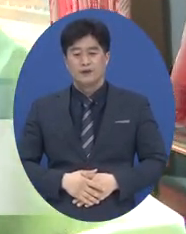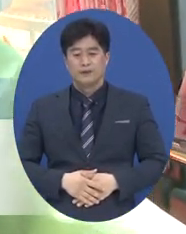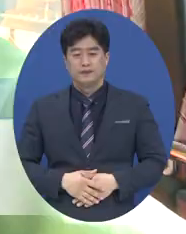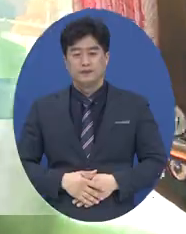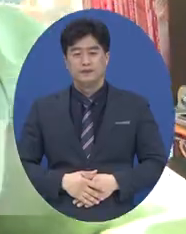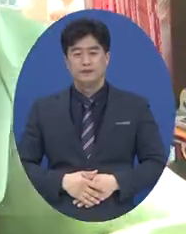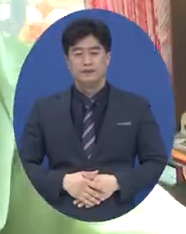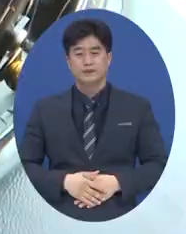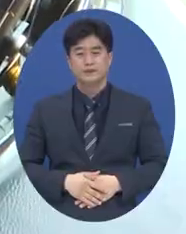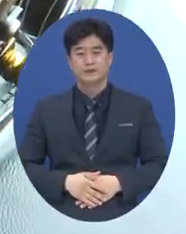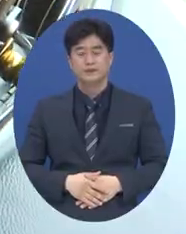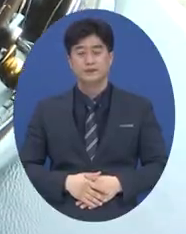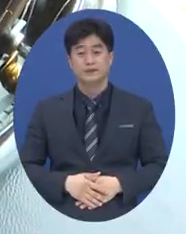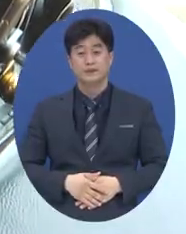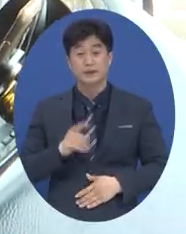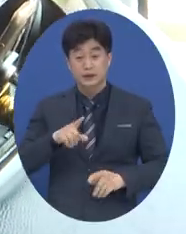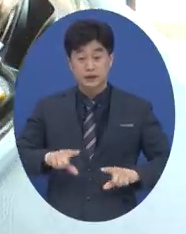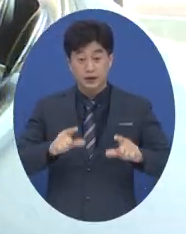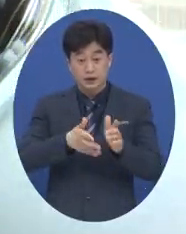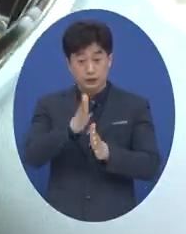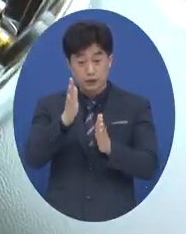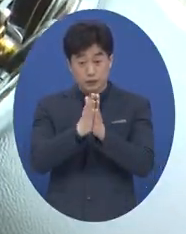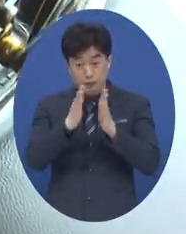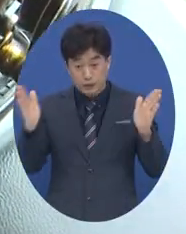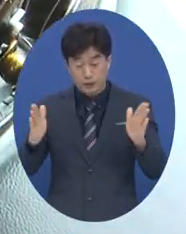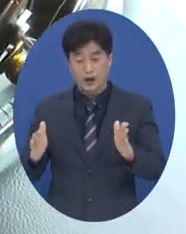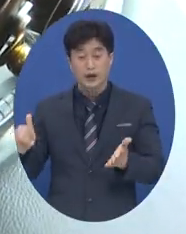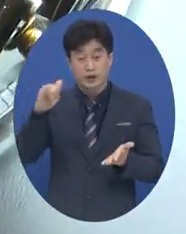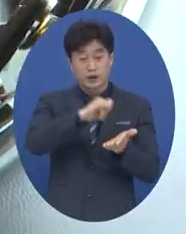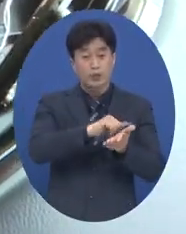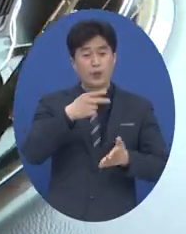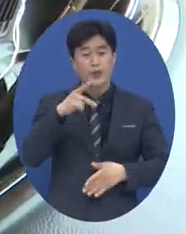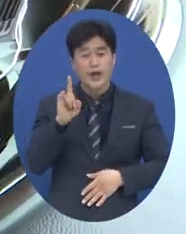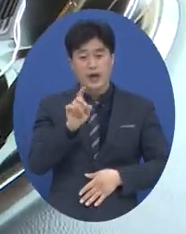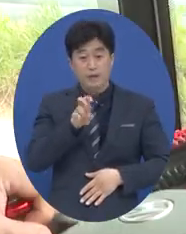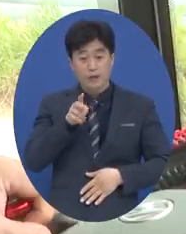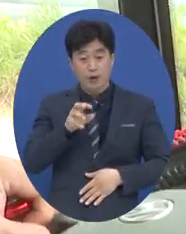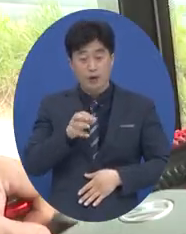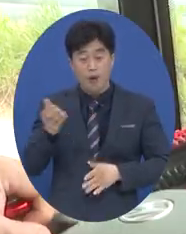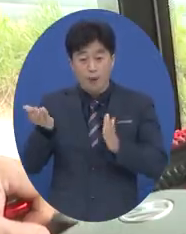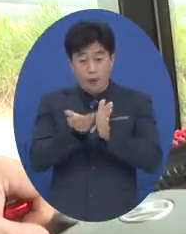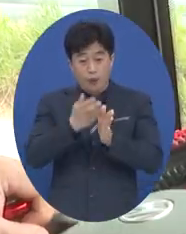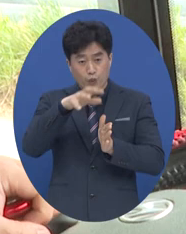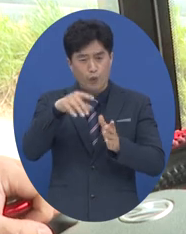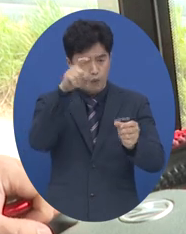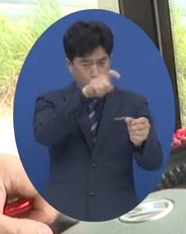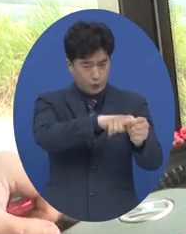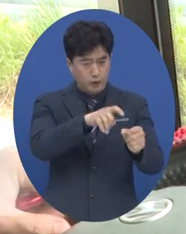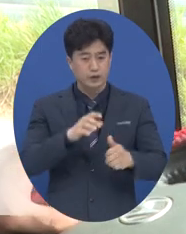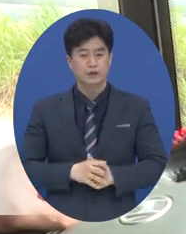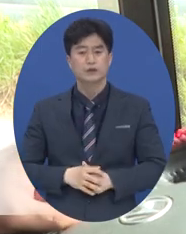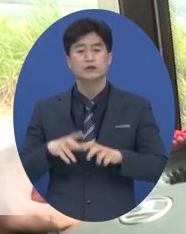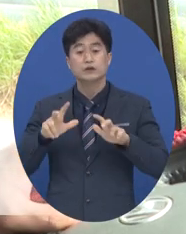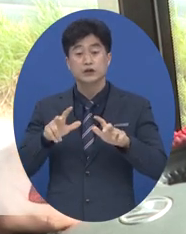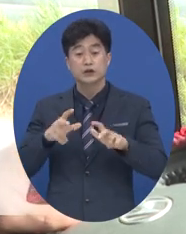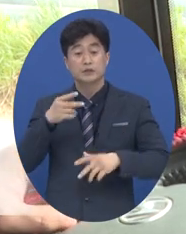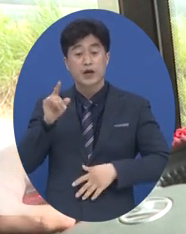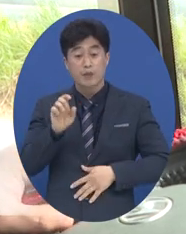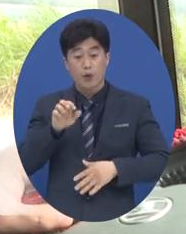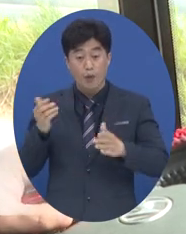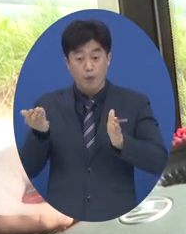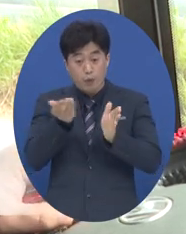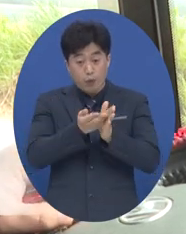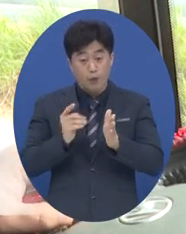전쟁 너무 이날은 시설을 출발해 김포 대명포구가 목적지. 예, 지금